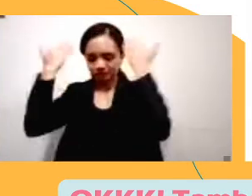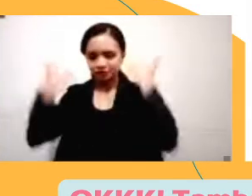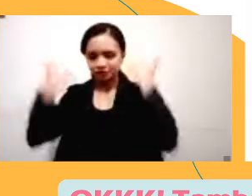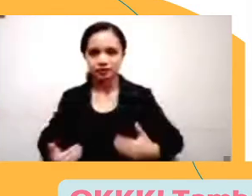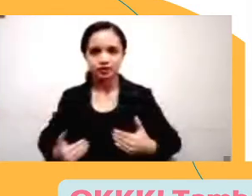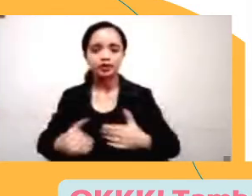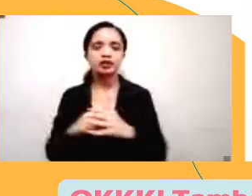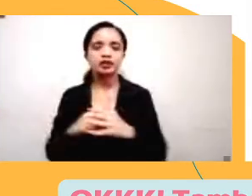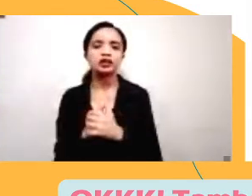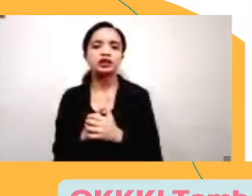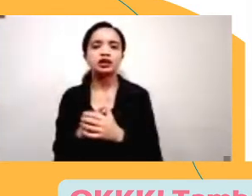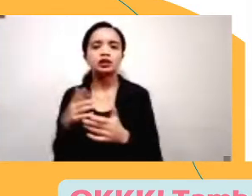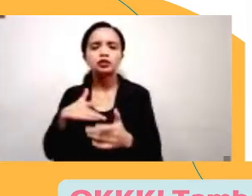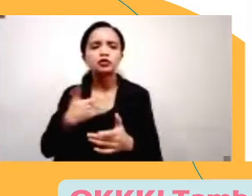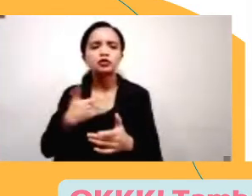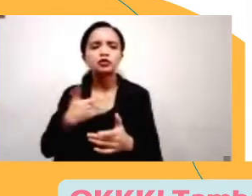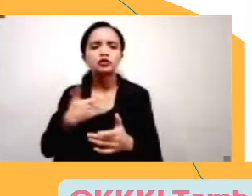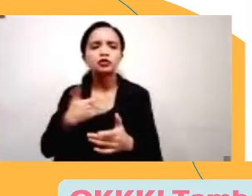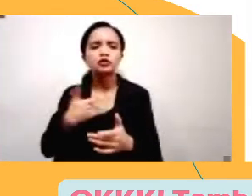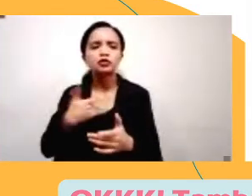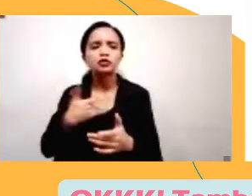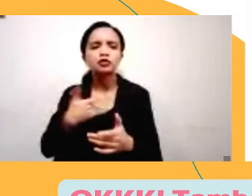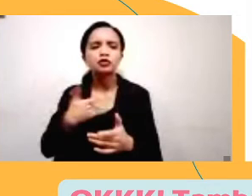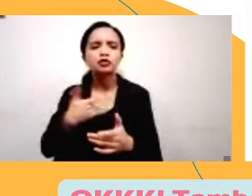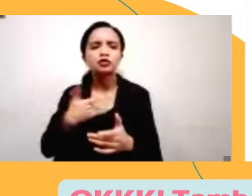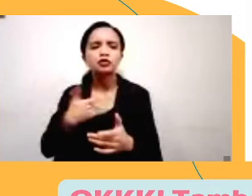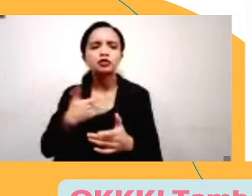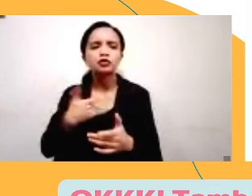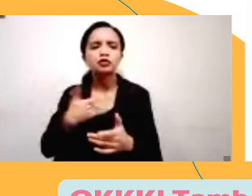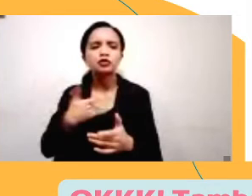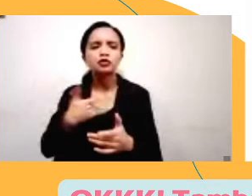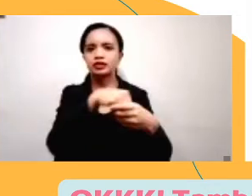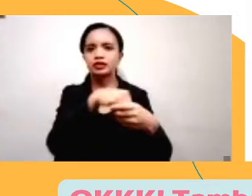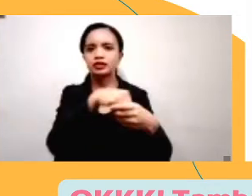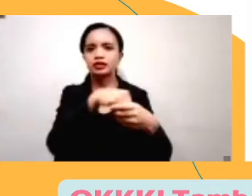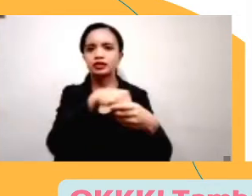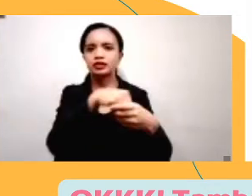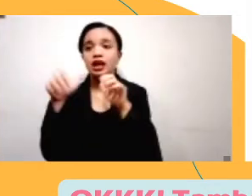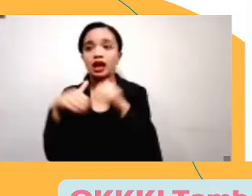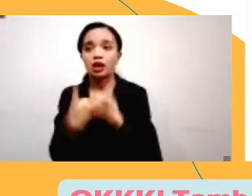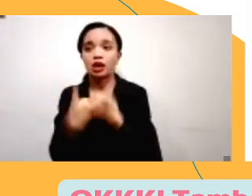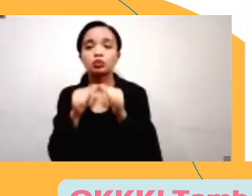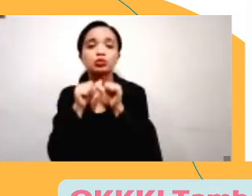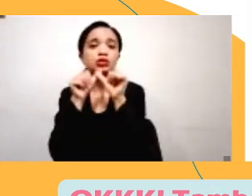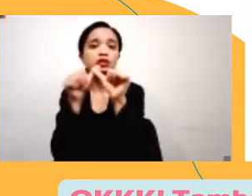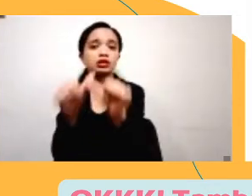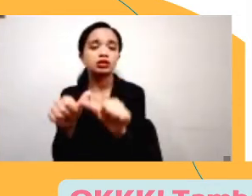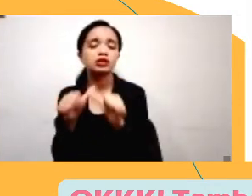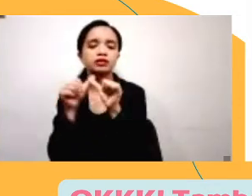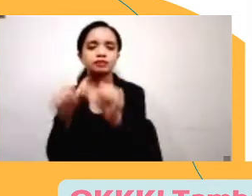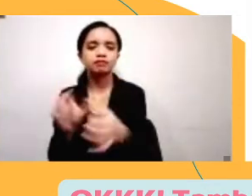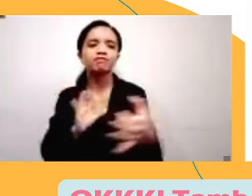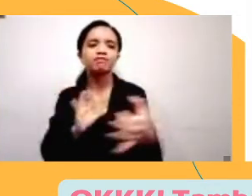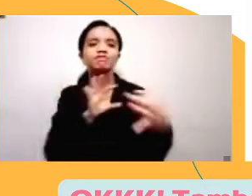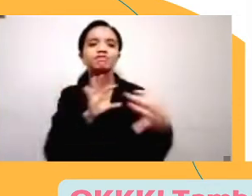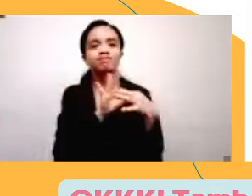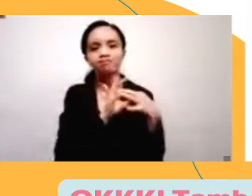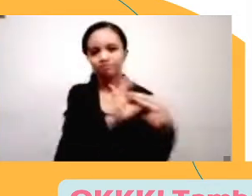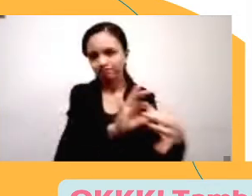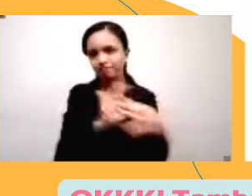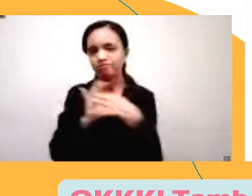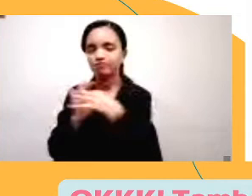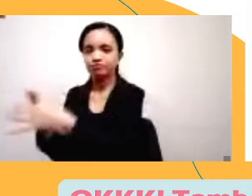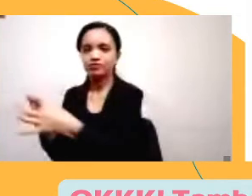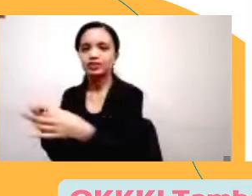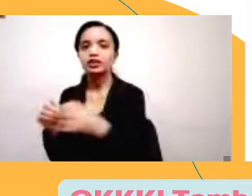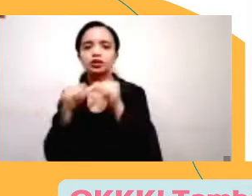of belonging. Diba? Na nade-develop din natin yan sa patuloy natin na connectedness, patuloy natin ini-improve